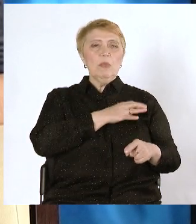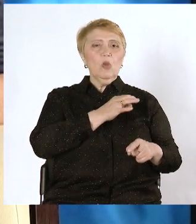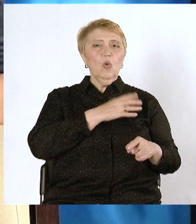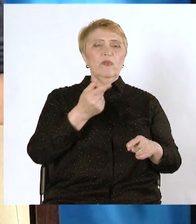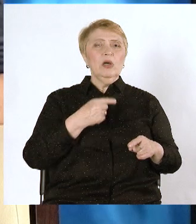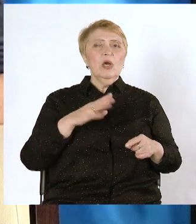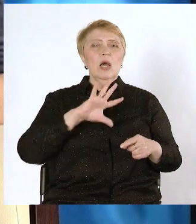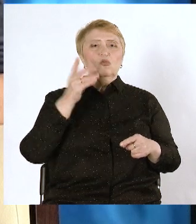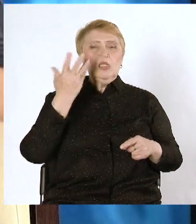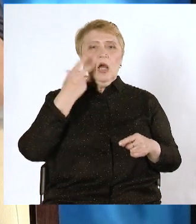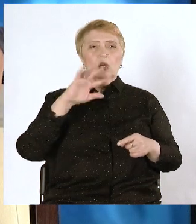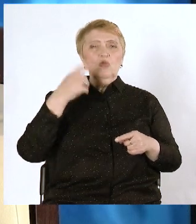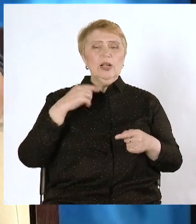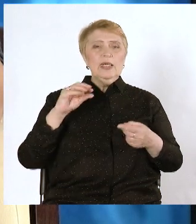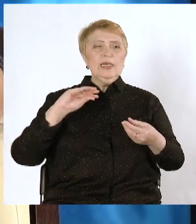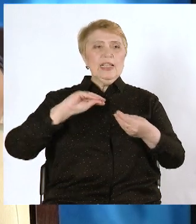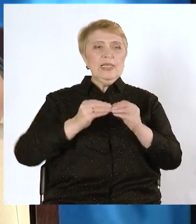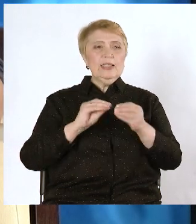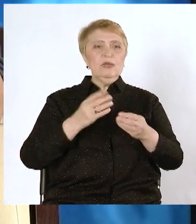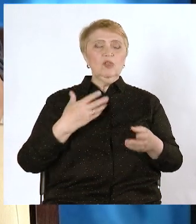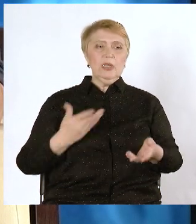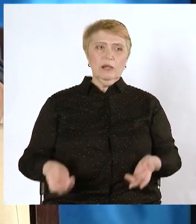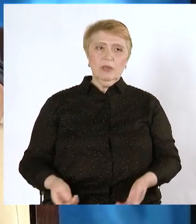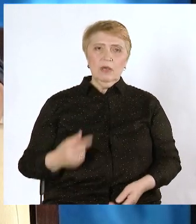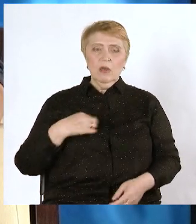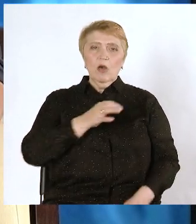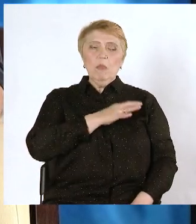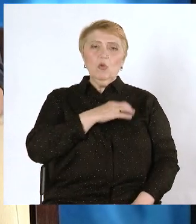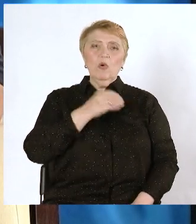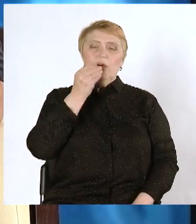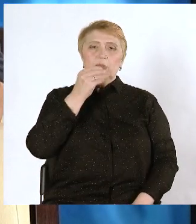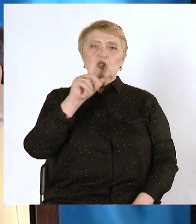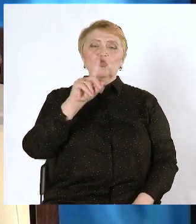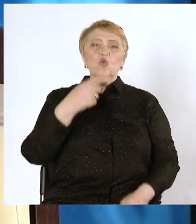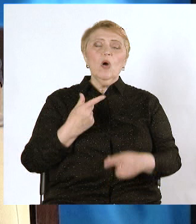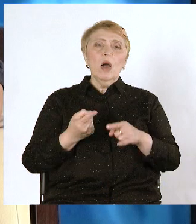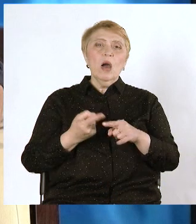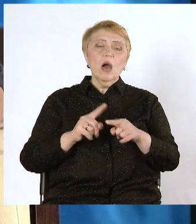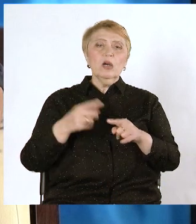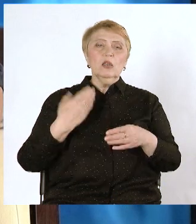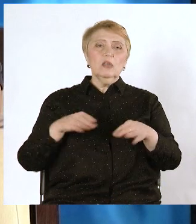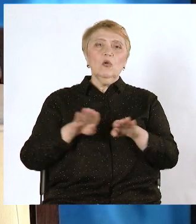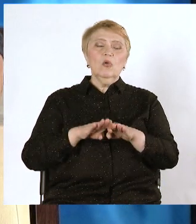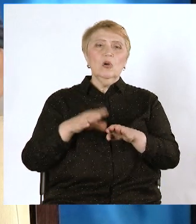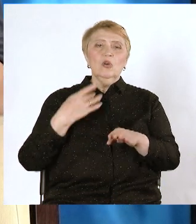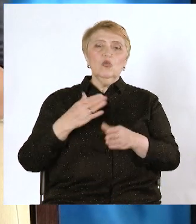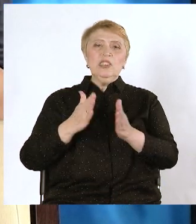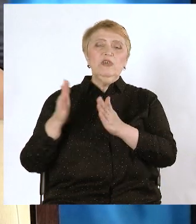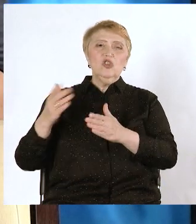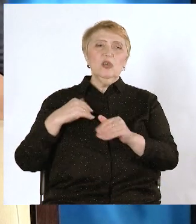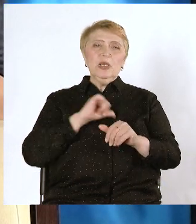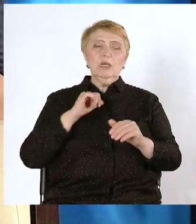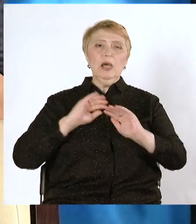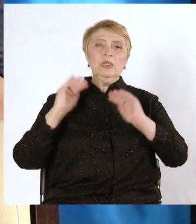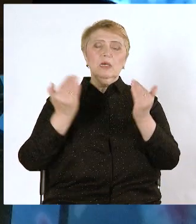которые синтезируются из белков а давайте скажем белковая пища конкретно нужен финишном доступно в режиме самоизоляции особенно белковая